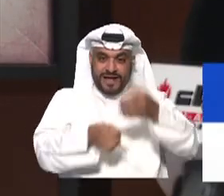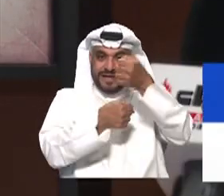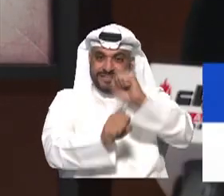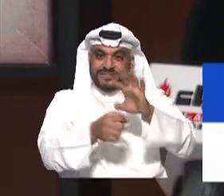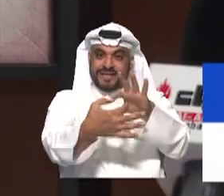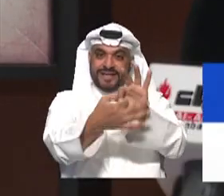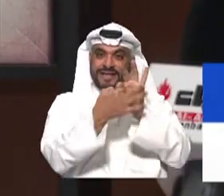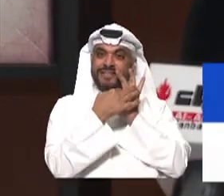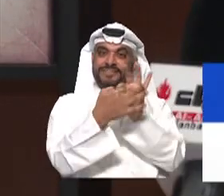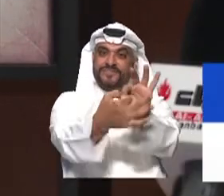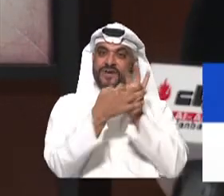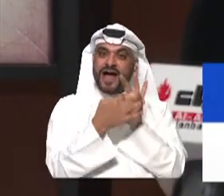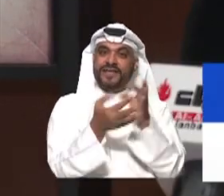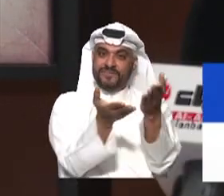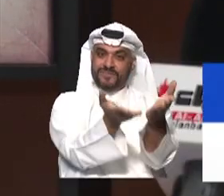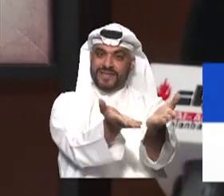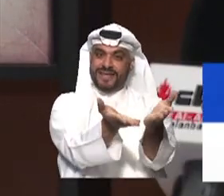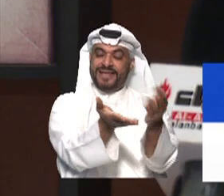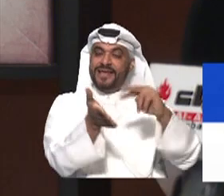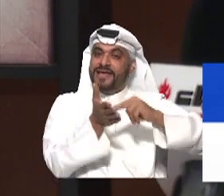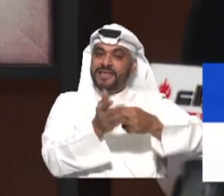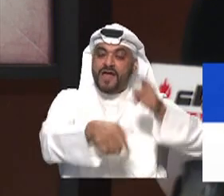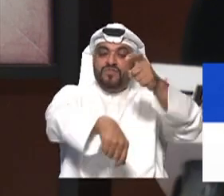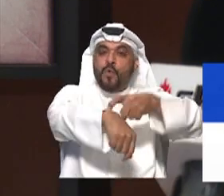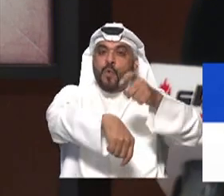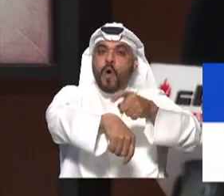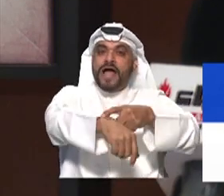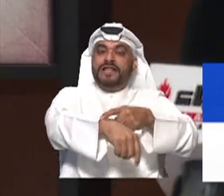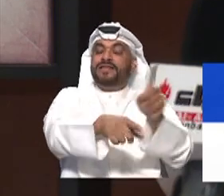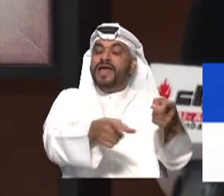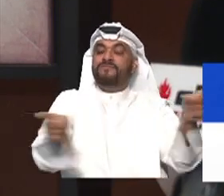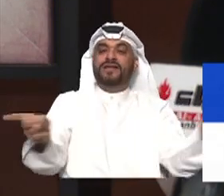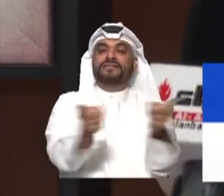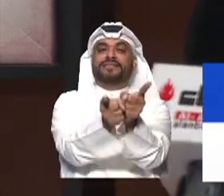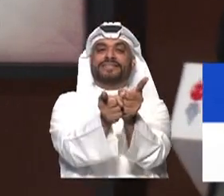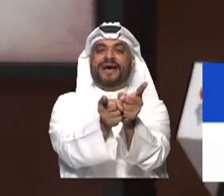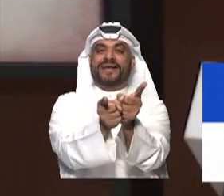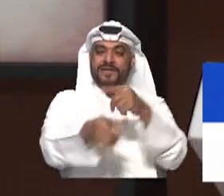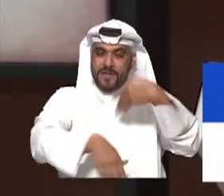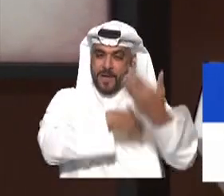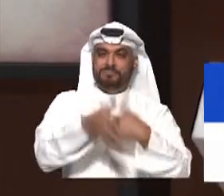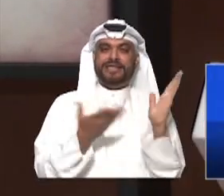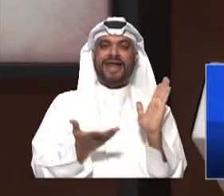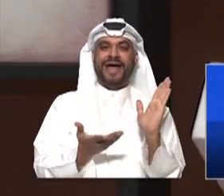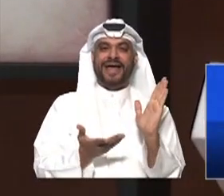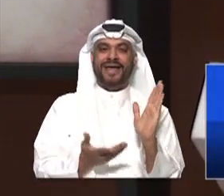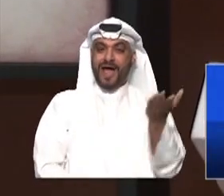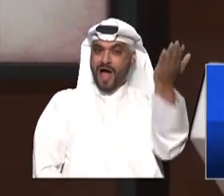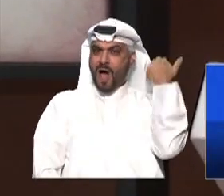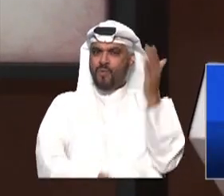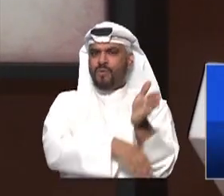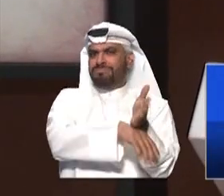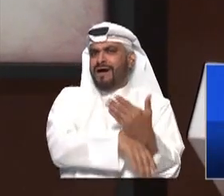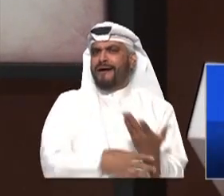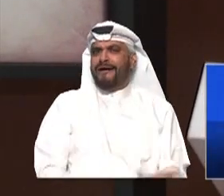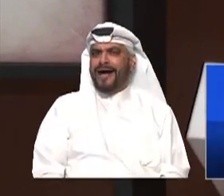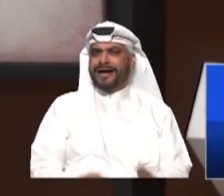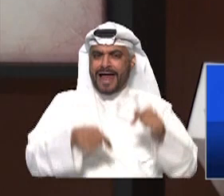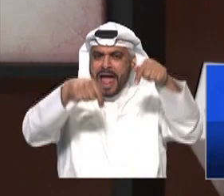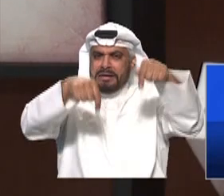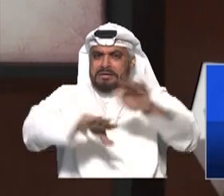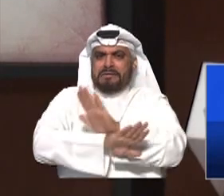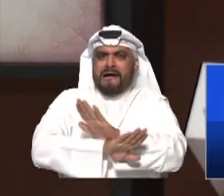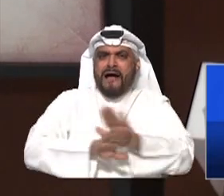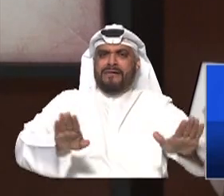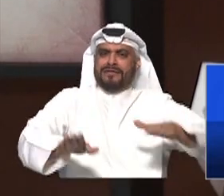مسألة اختصار الدورة المستندية وإيجاد قناة حوار مباشرة بحيث ندفع